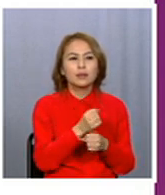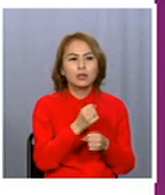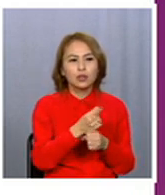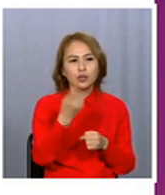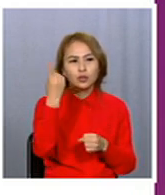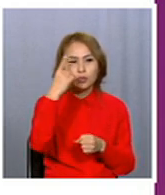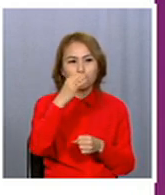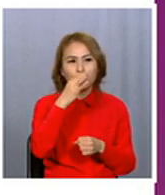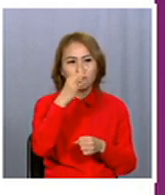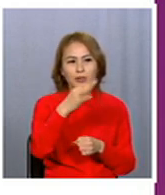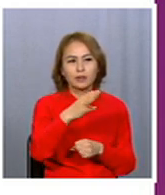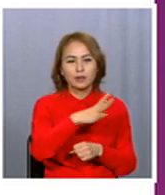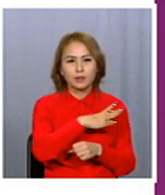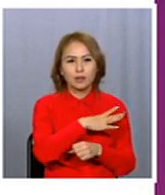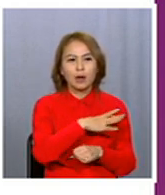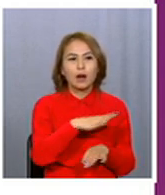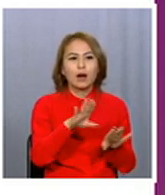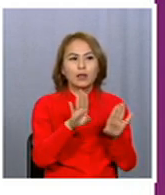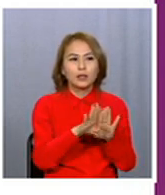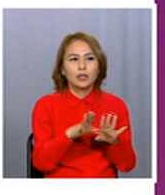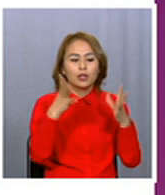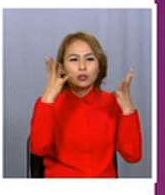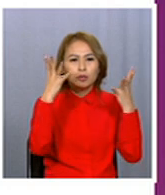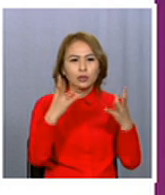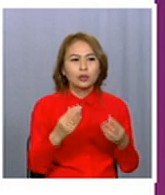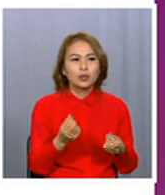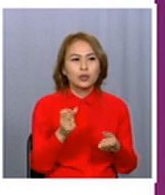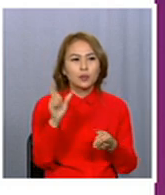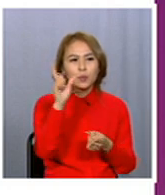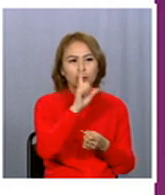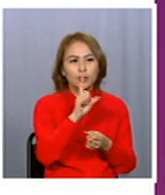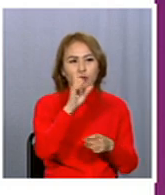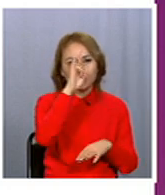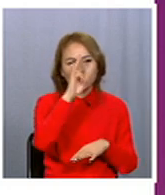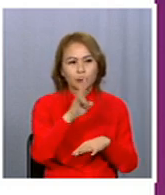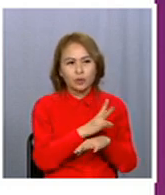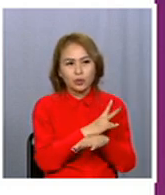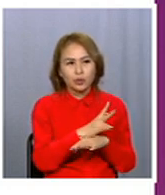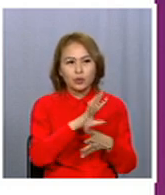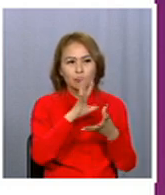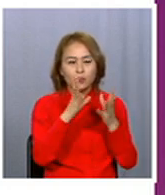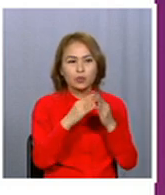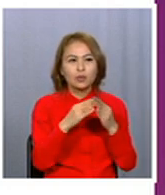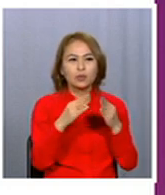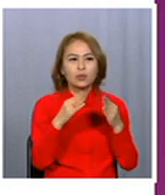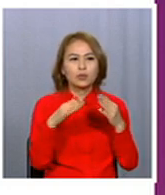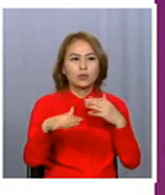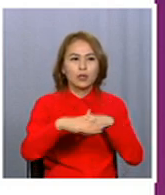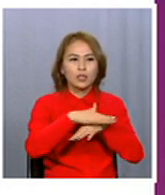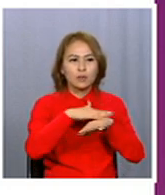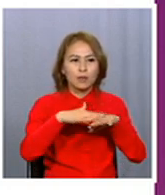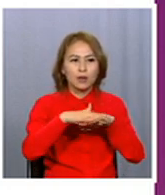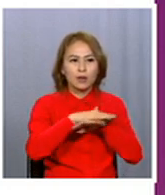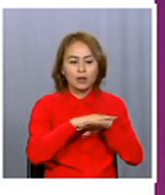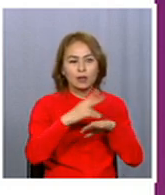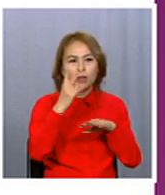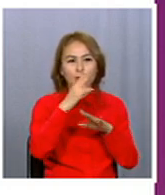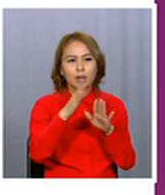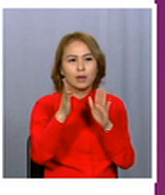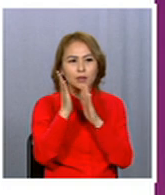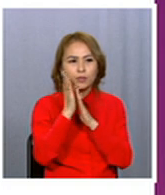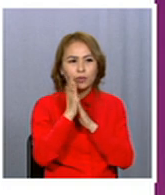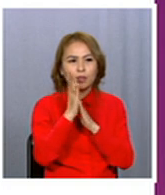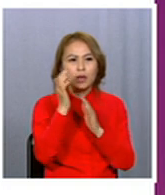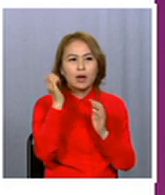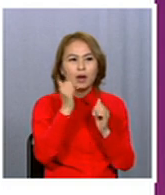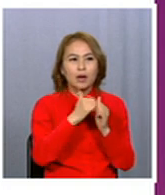қылған жұмбақ дерсіз. Алайда күндіз көгілдір, түнде түпсіз тұңғиық аспанға қарап